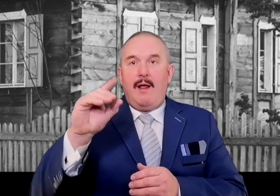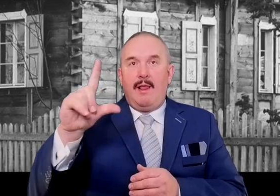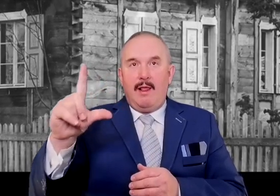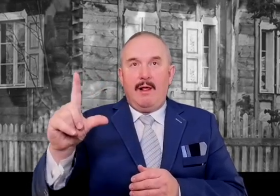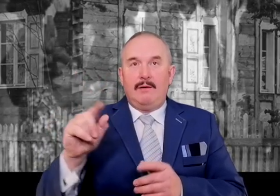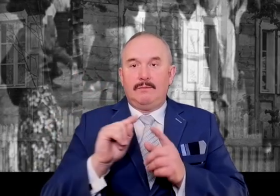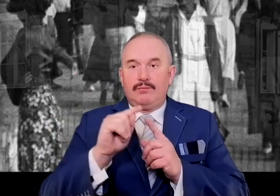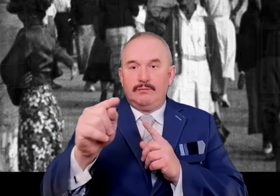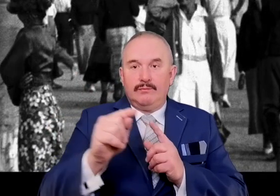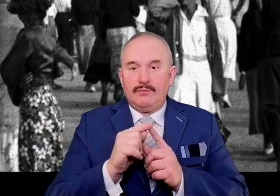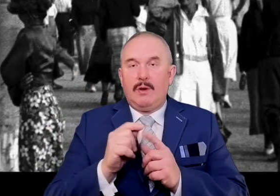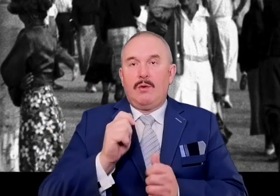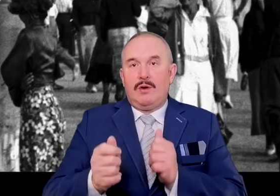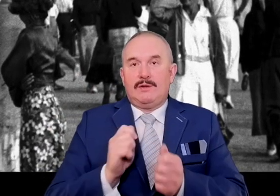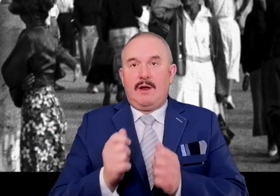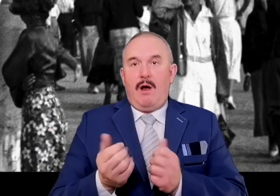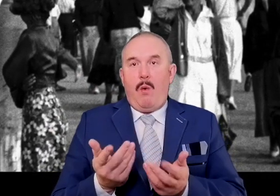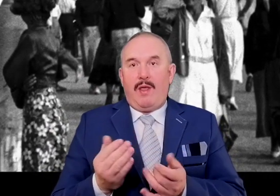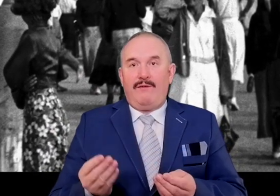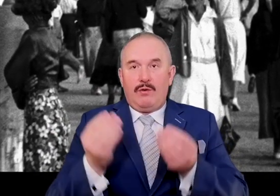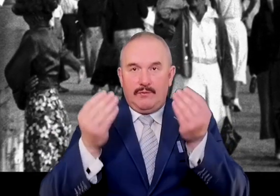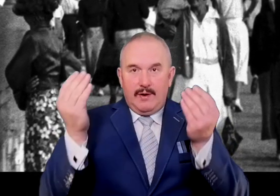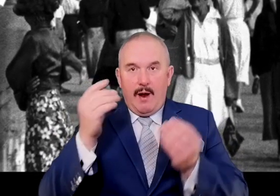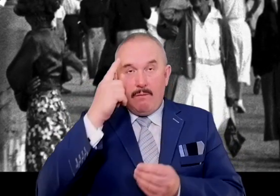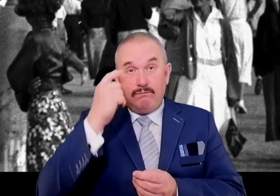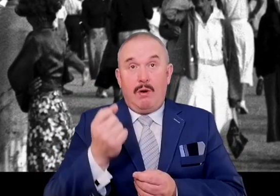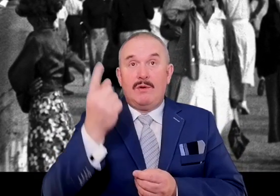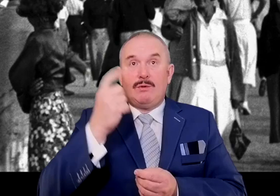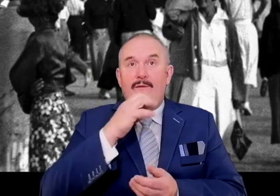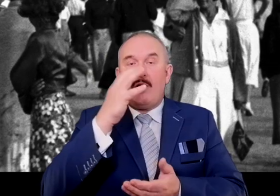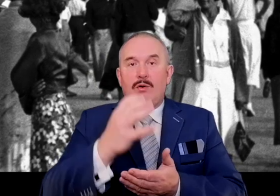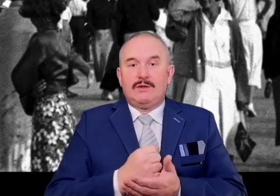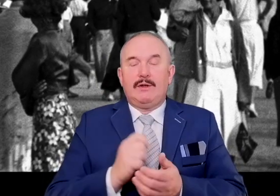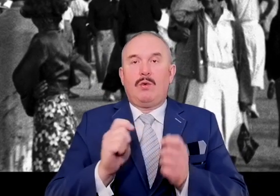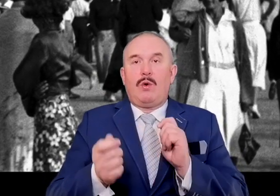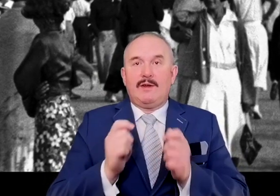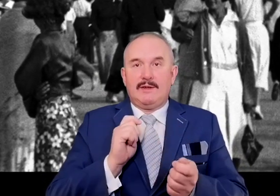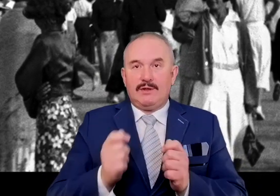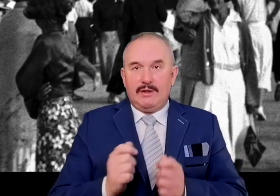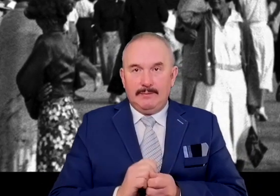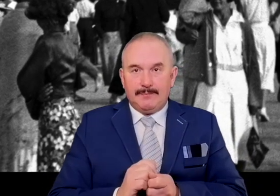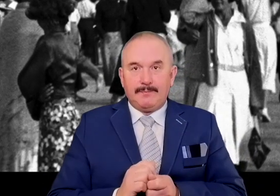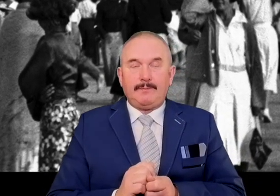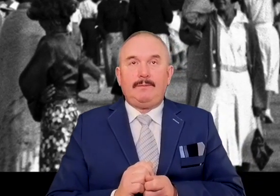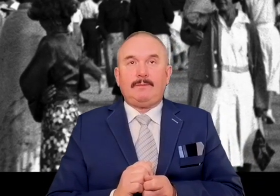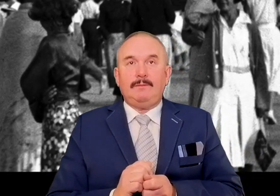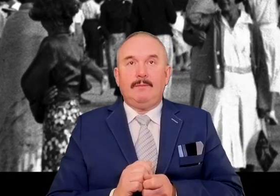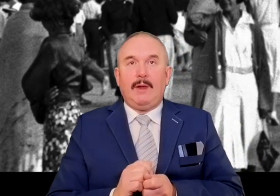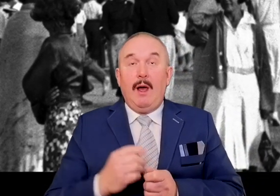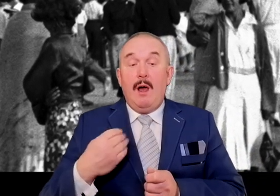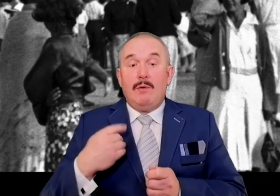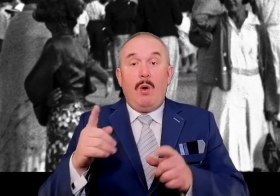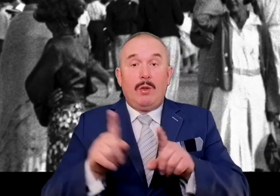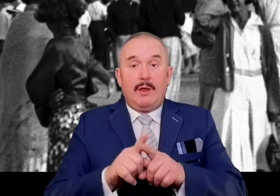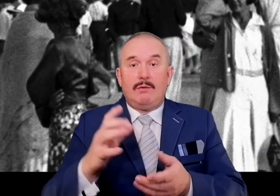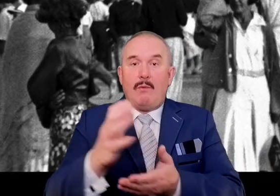tutaj docierać. Szybko pomysł wykorzystania turystycznego podchwycili różnego